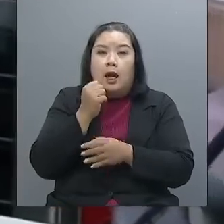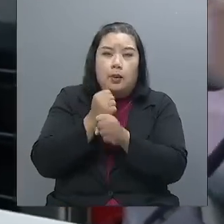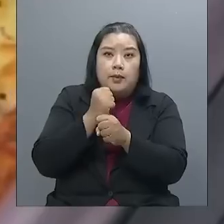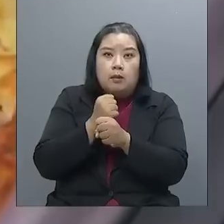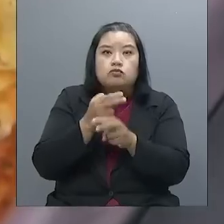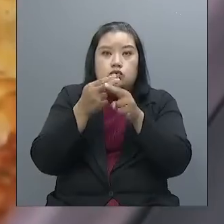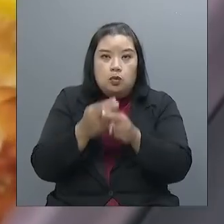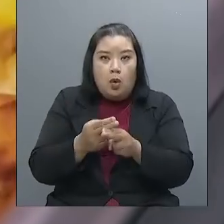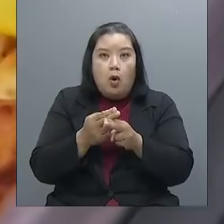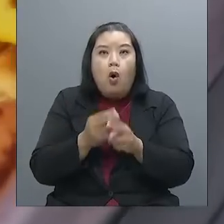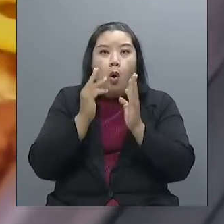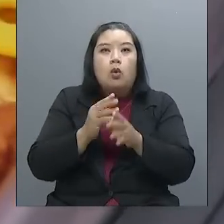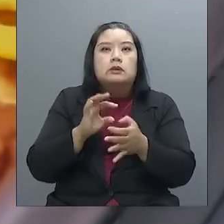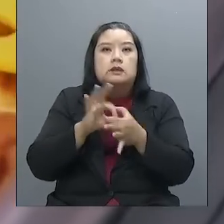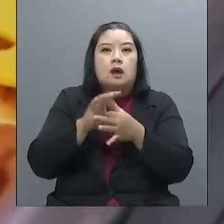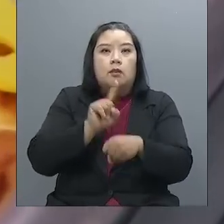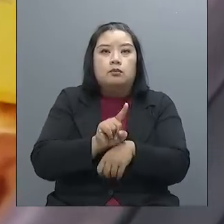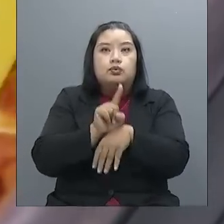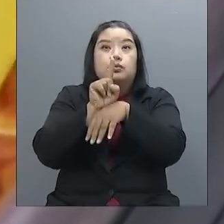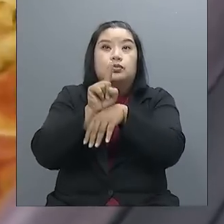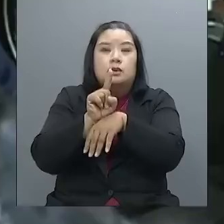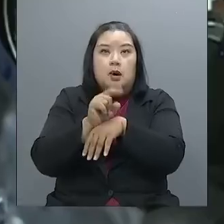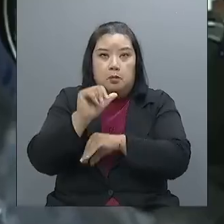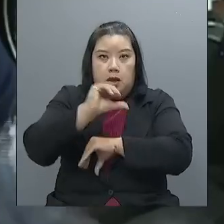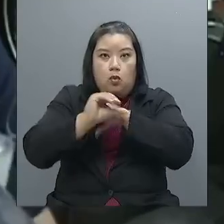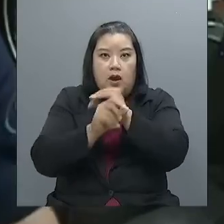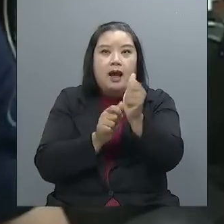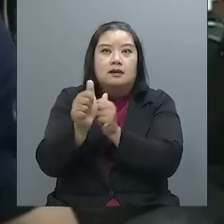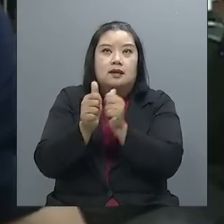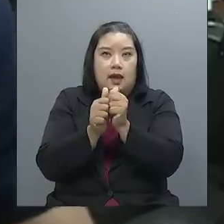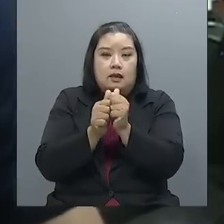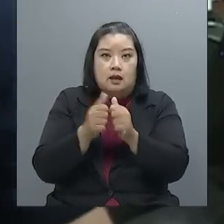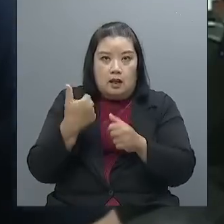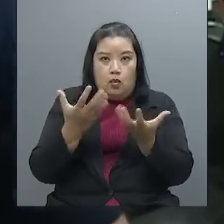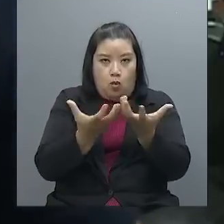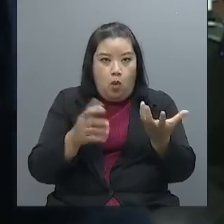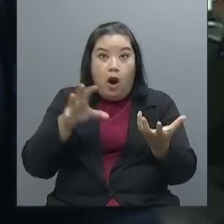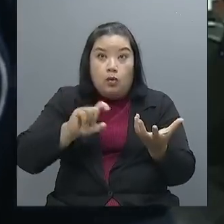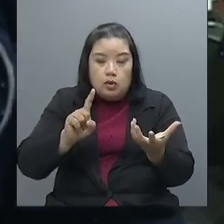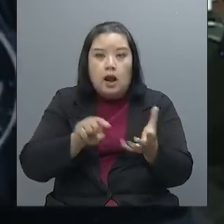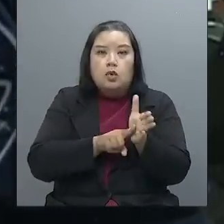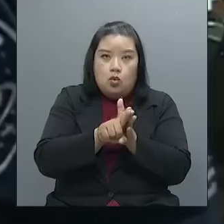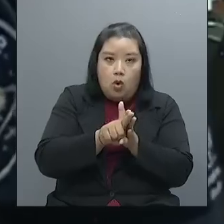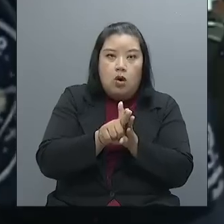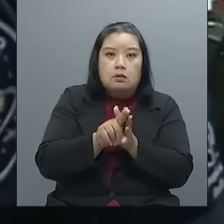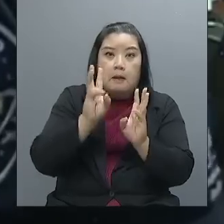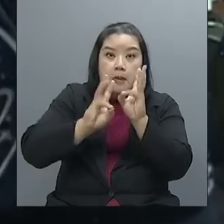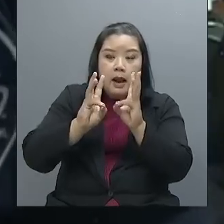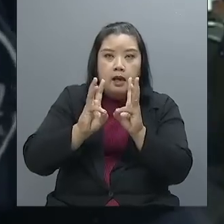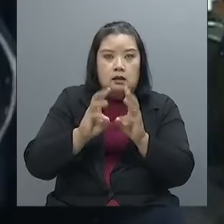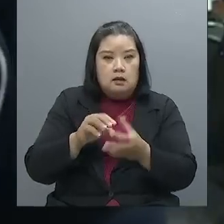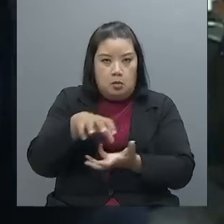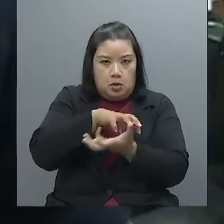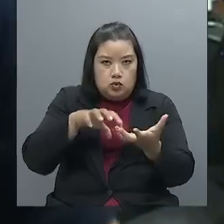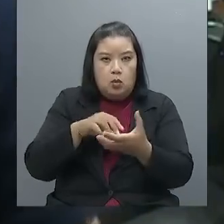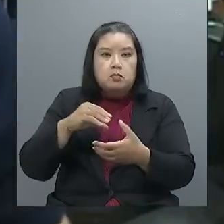กาศที่จัดโดยองค์การนาซาและองค์การอวกาศแคนาดานะคะพวกเขามีการใช้วัตถุดิบหลักก็คือเป็นพวกหนอนแมลงค่ะเพราะว่ารสชาติอร่อยคุณค่าทางอ